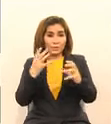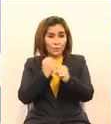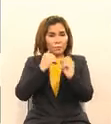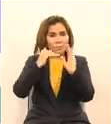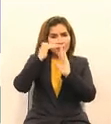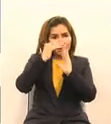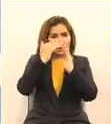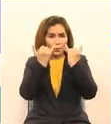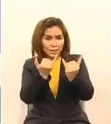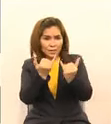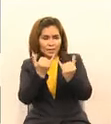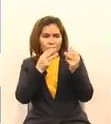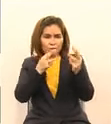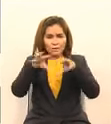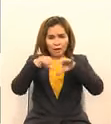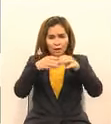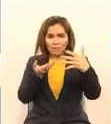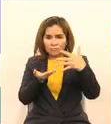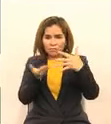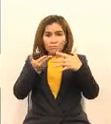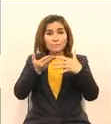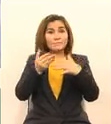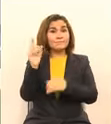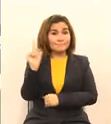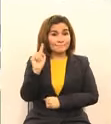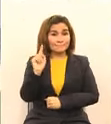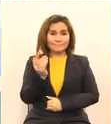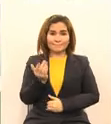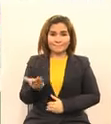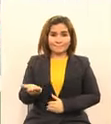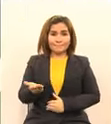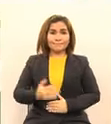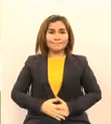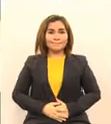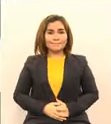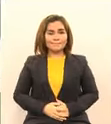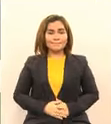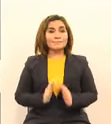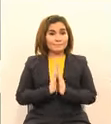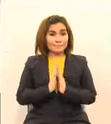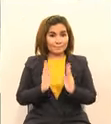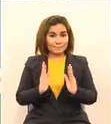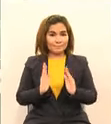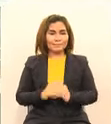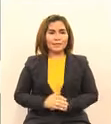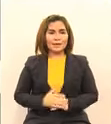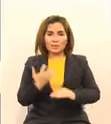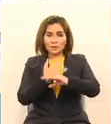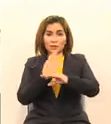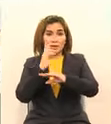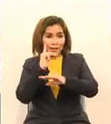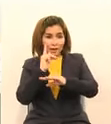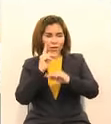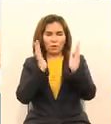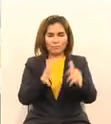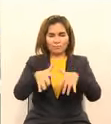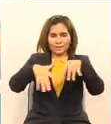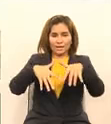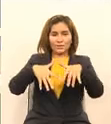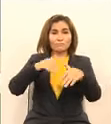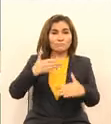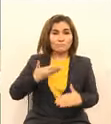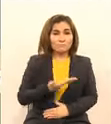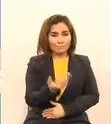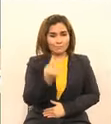ปัจจุบันนี้ท่านได้ดำเนินการไปอย่างไรแล้วบ้างครับขอเรียนเชิญครับ ครับขอบคุณครับท่านสื่อมวลชนแล้วก็พี่น้องประชาชน